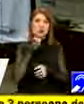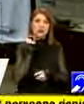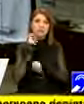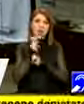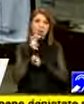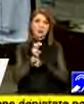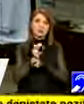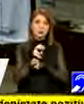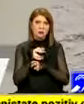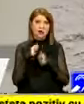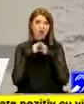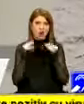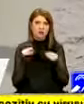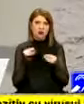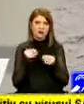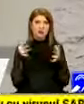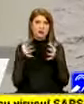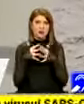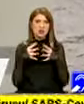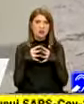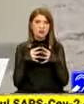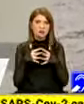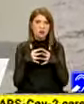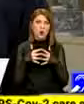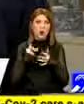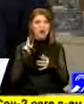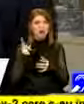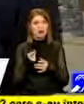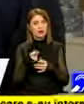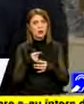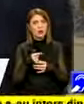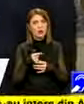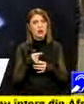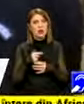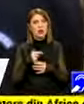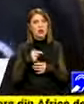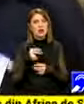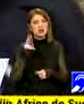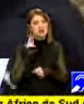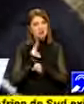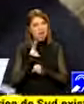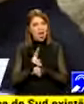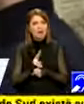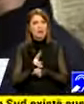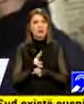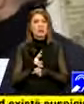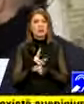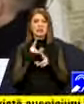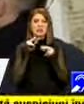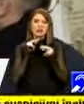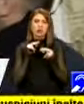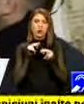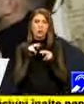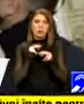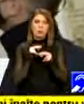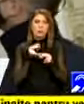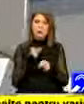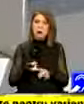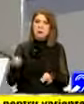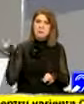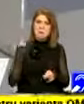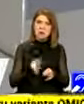participare efectivă românească, un conflict pe care ar trebui să-l documentăm mult mai atent, să vorbim mult mai